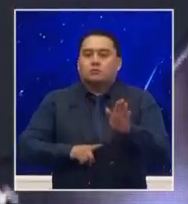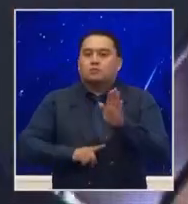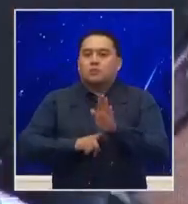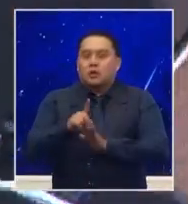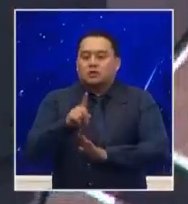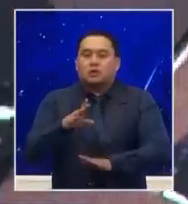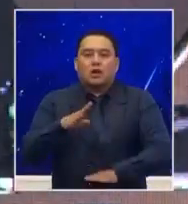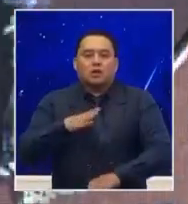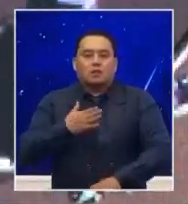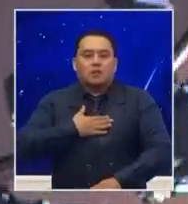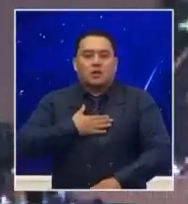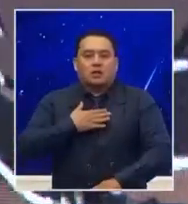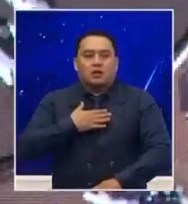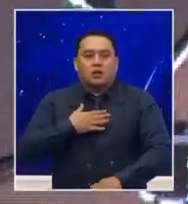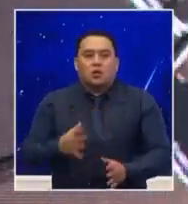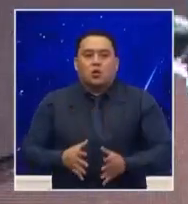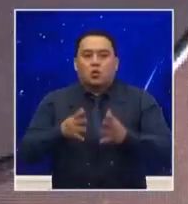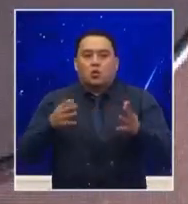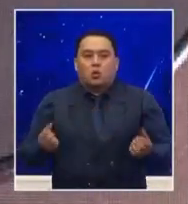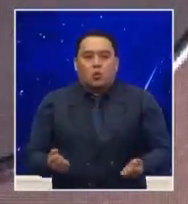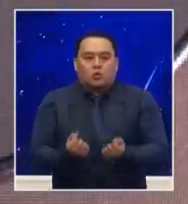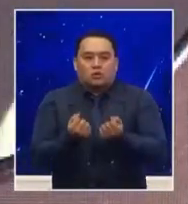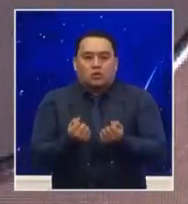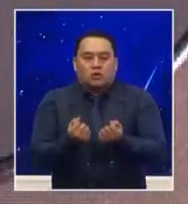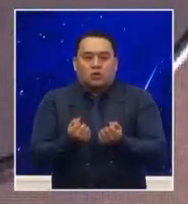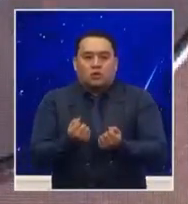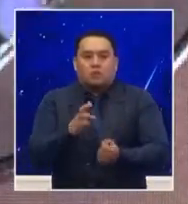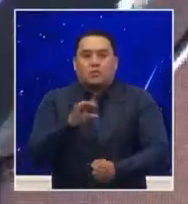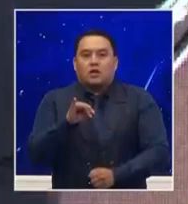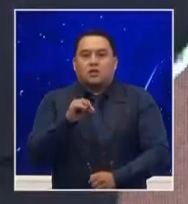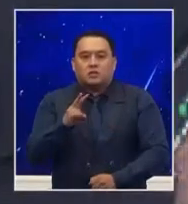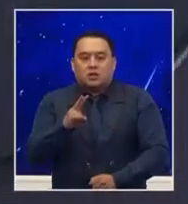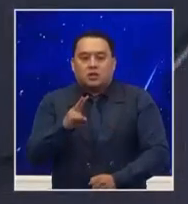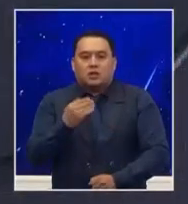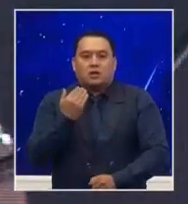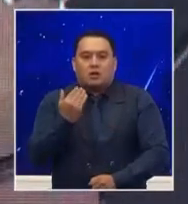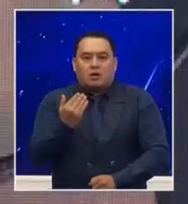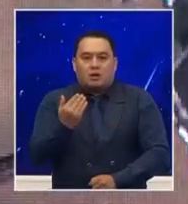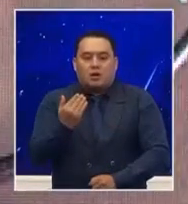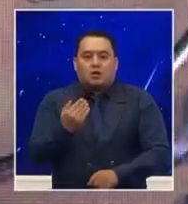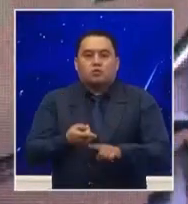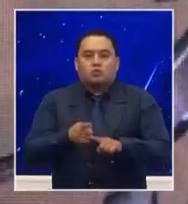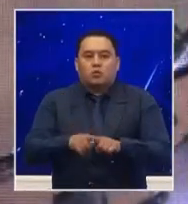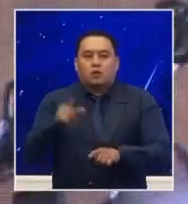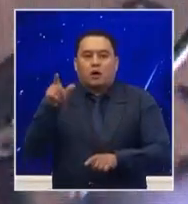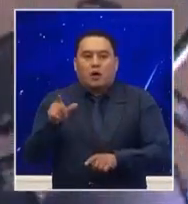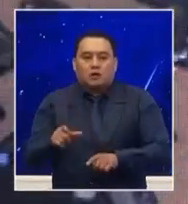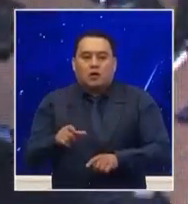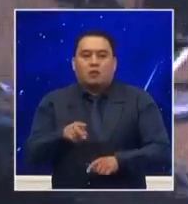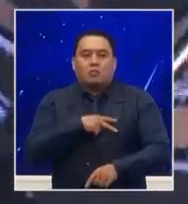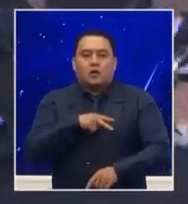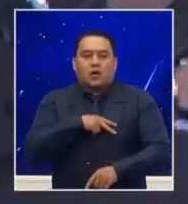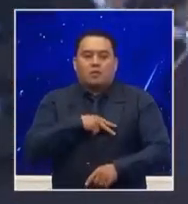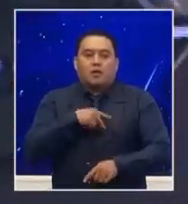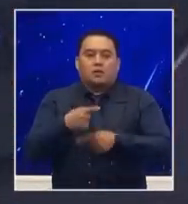мен үлкен қолдау көрсеткен Бейсен ағам. Соқсы қолдап, осындай премияның арғырай